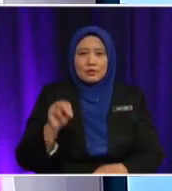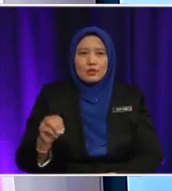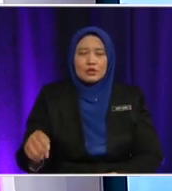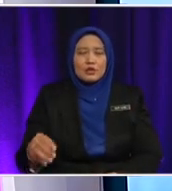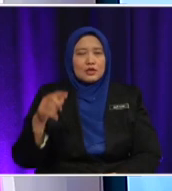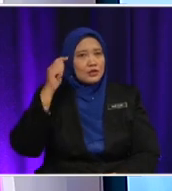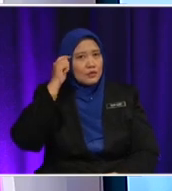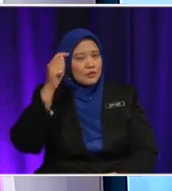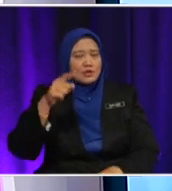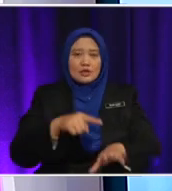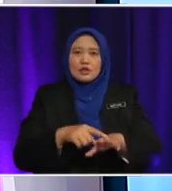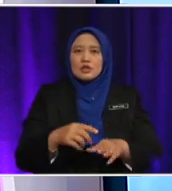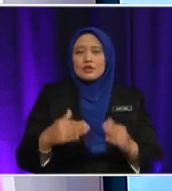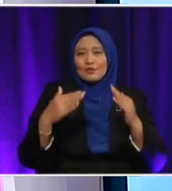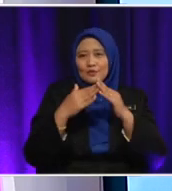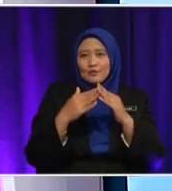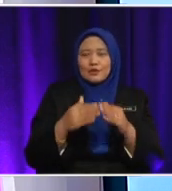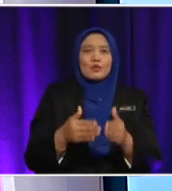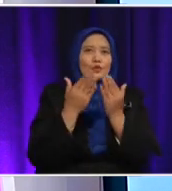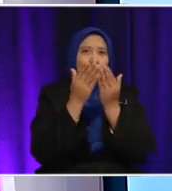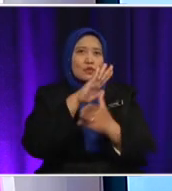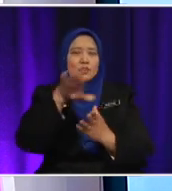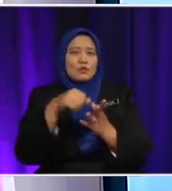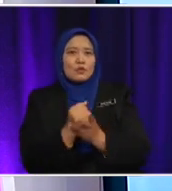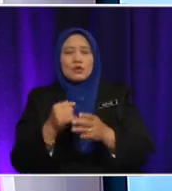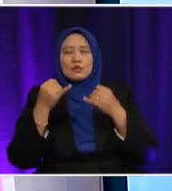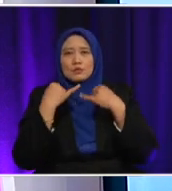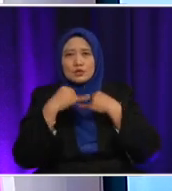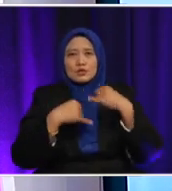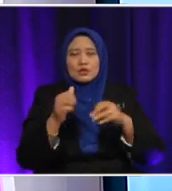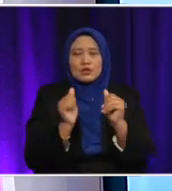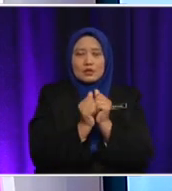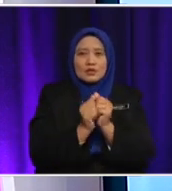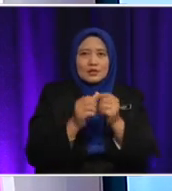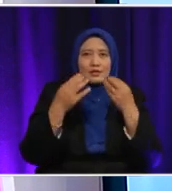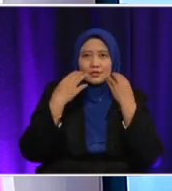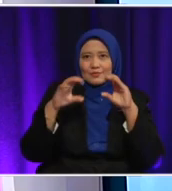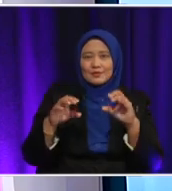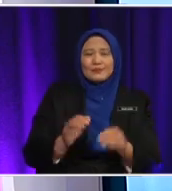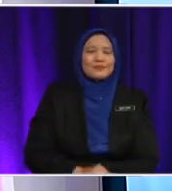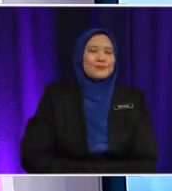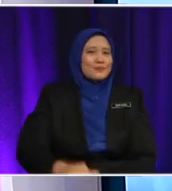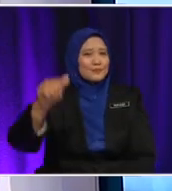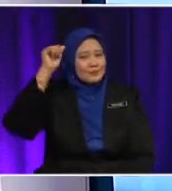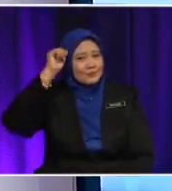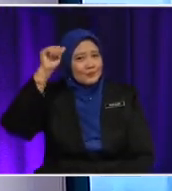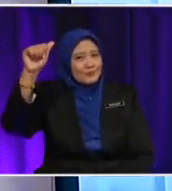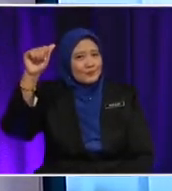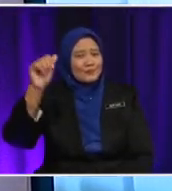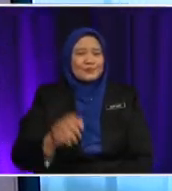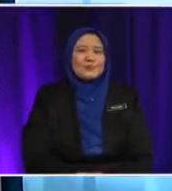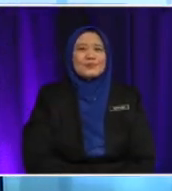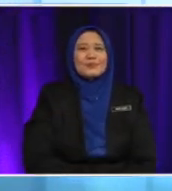doakan Anda berjaya dengan Cemerlang saya Lukman Hakim mengunduh diri rezeki jumpa lagi Assalamualaikum warahmatullahi